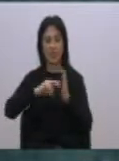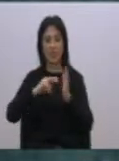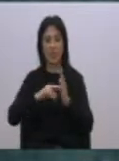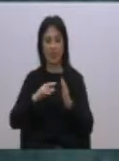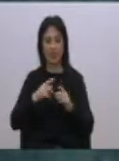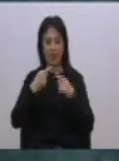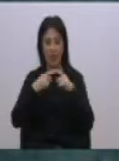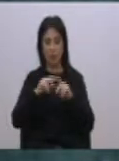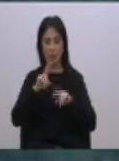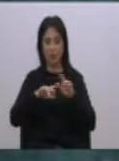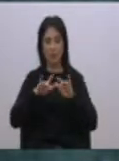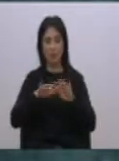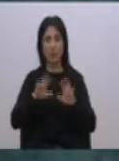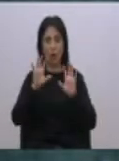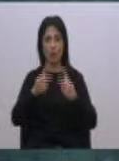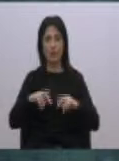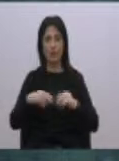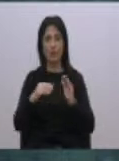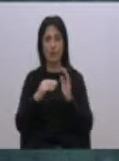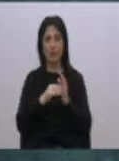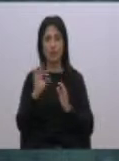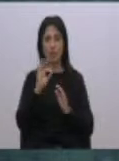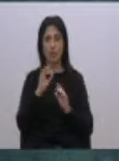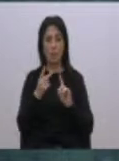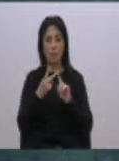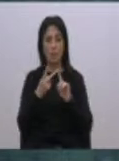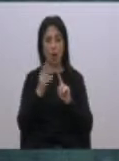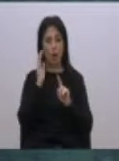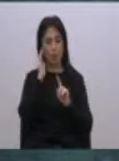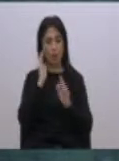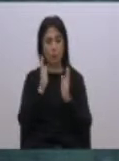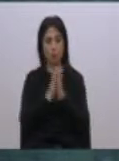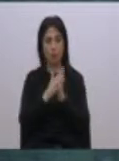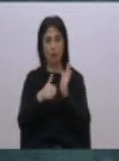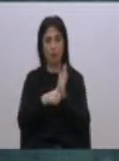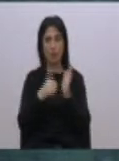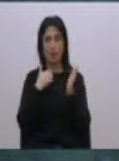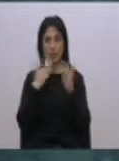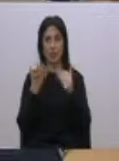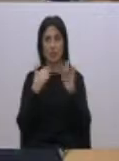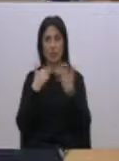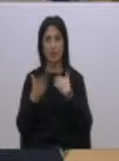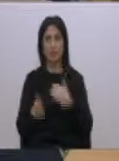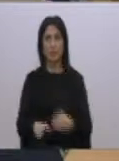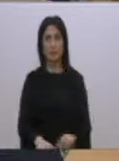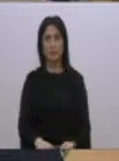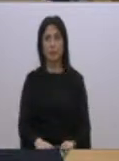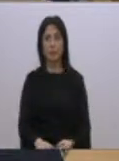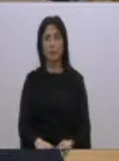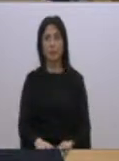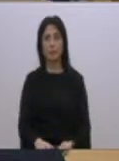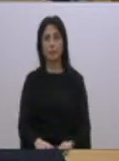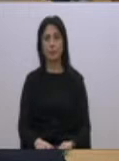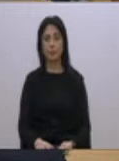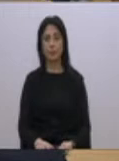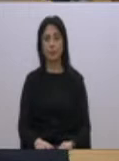arhitekturul და სამშენებლო საქმიანობის კოდექსში, ცვლილების შეტანის შესახებ, მეორე მოსმენით, თო ჩართოთ კენჭისყრის რეჟიმი.